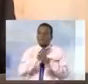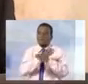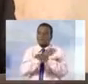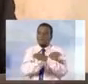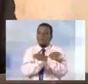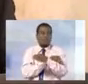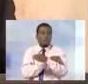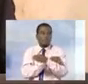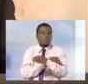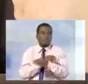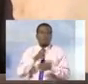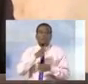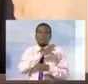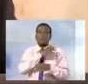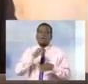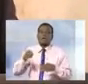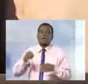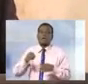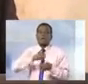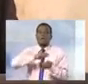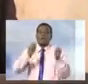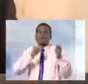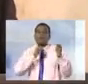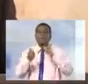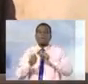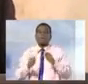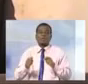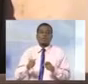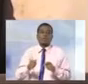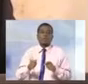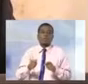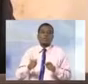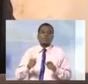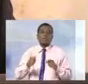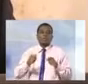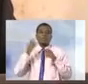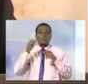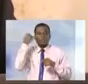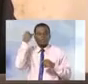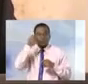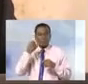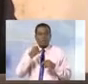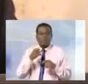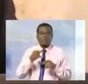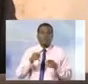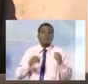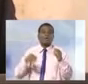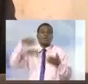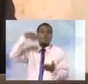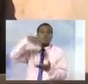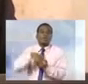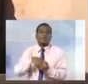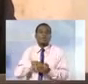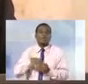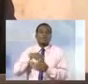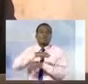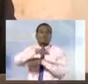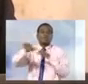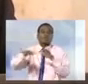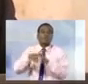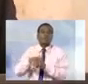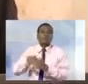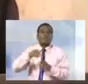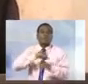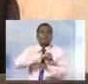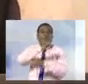progressive et irréversible son lustre d'antan. De plus, l'ensemble des